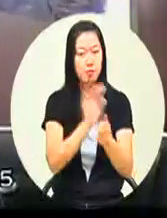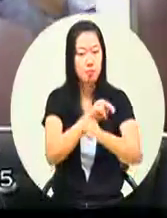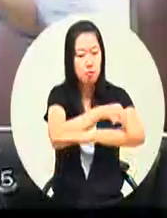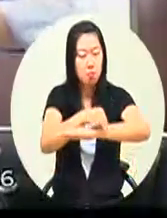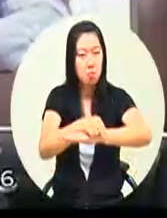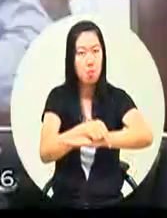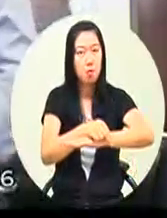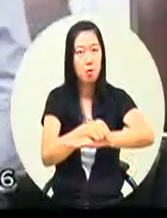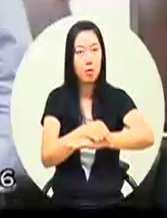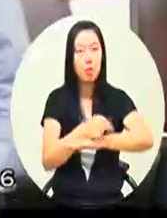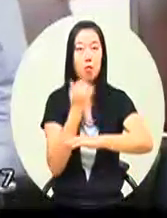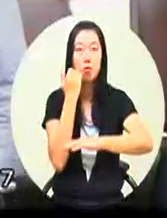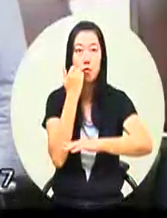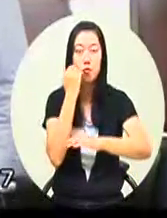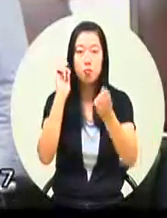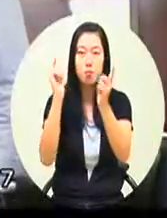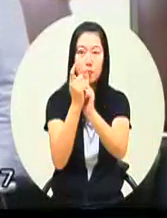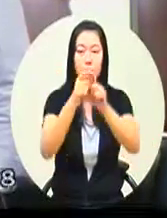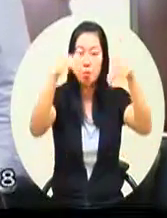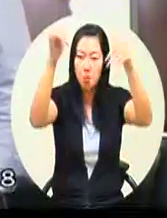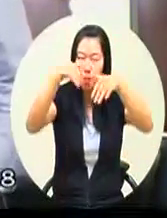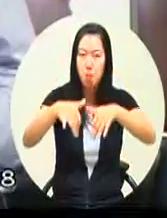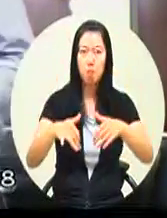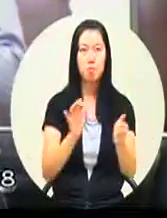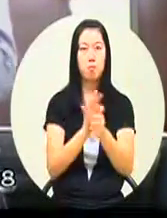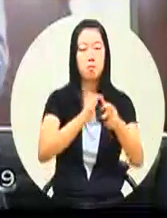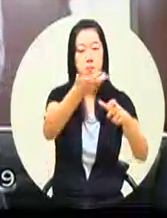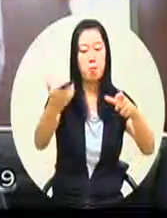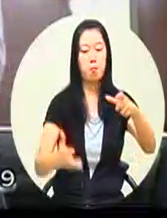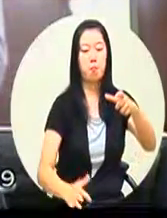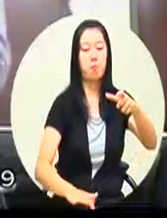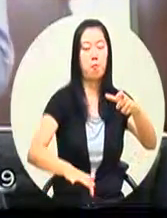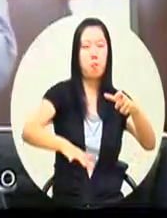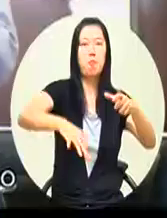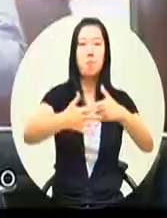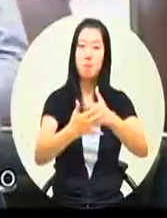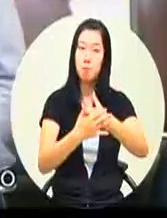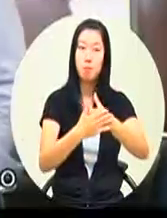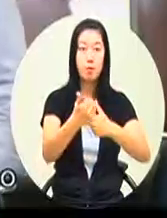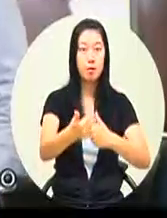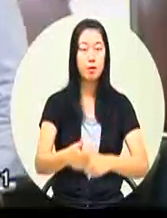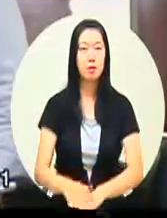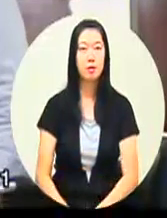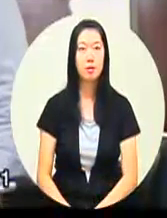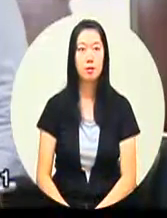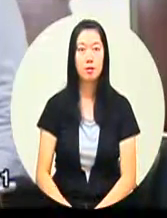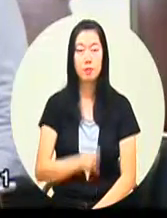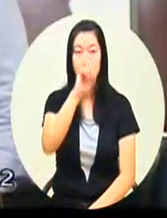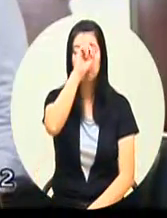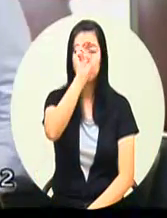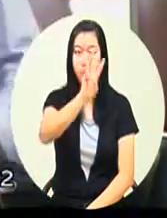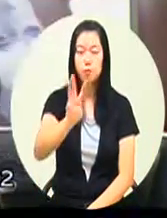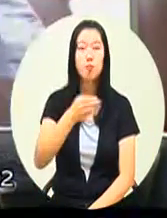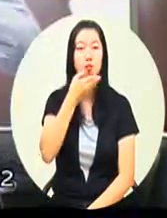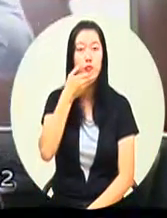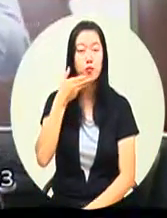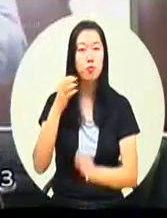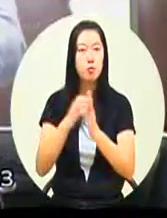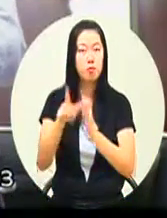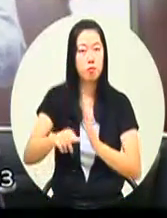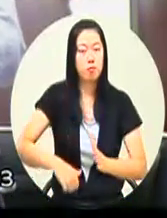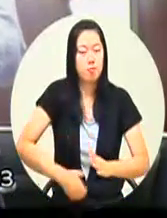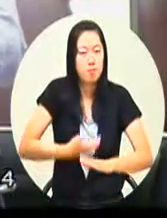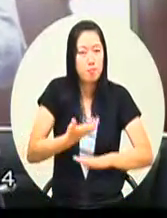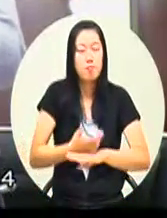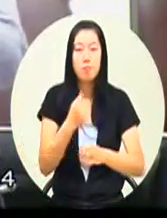下大雨来的时候，它就产生功能哈。那这是对于我们自洪池，我们希望水利局在这几年很认真在做，我也相信要